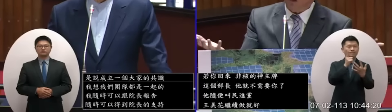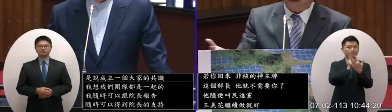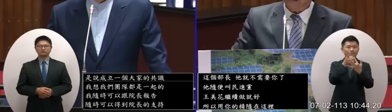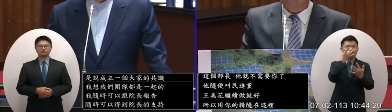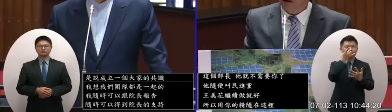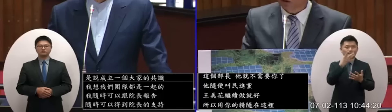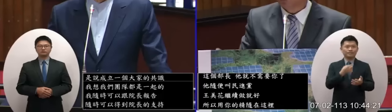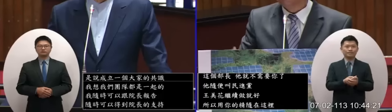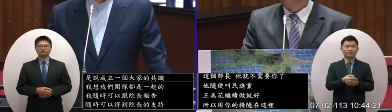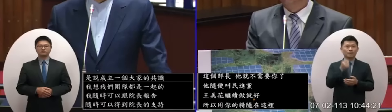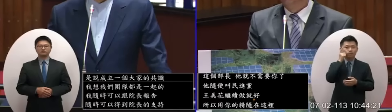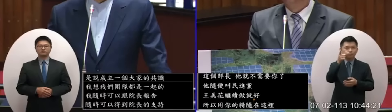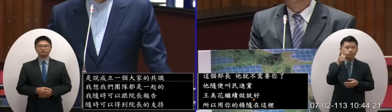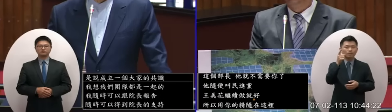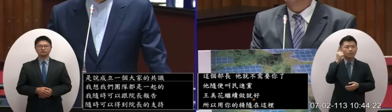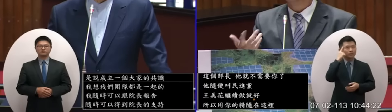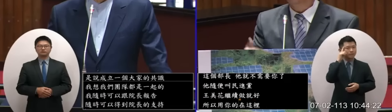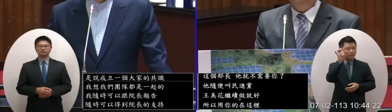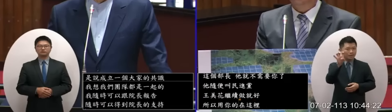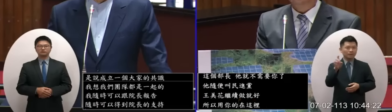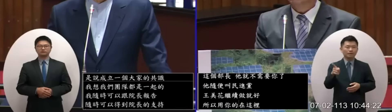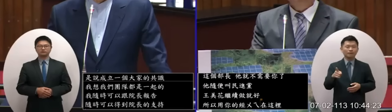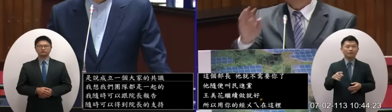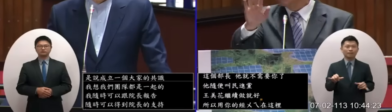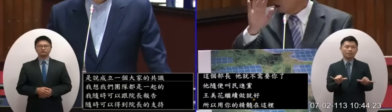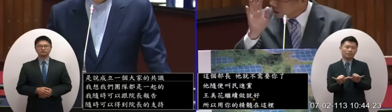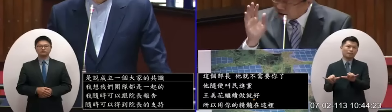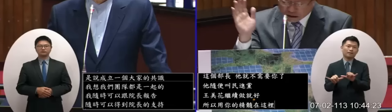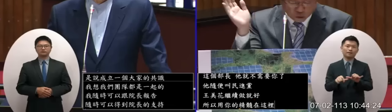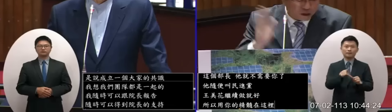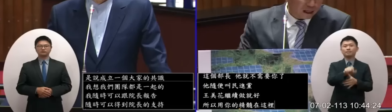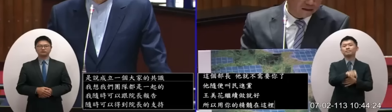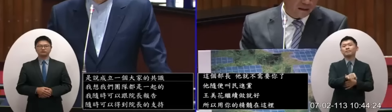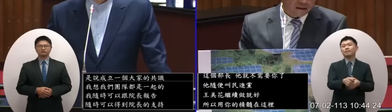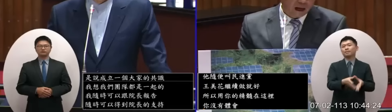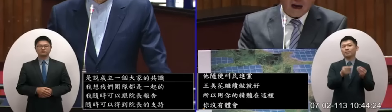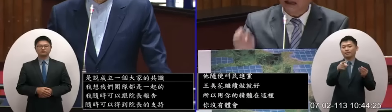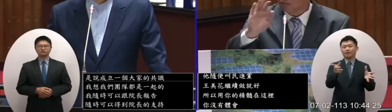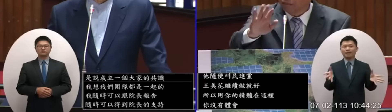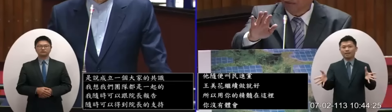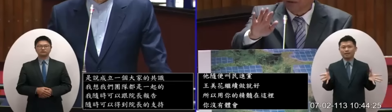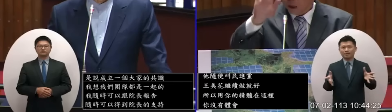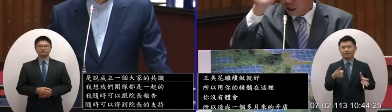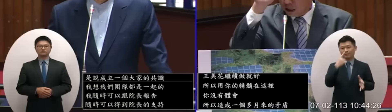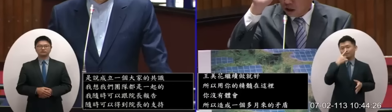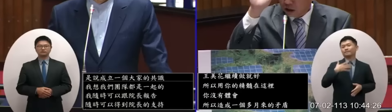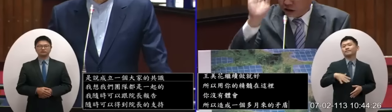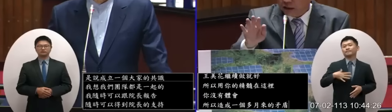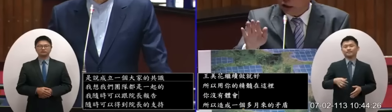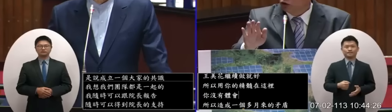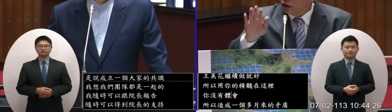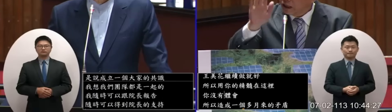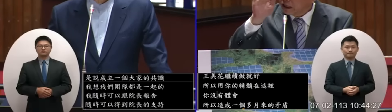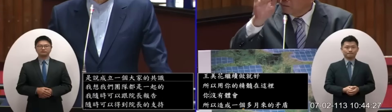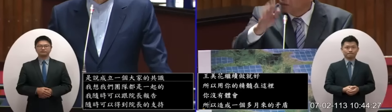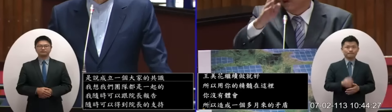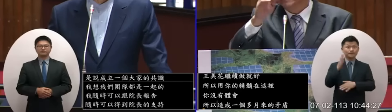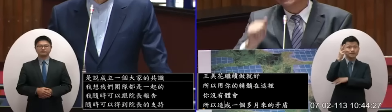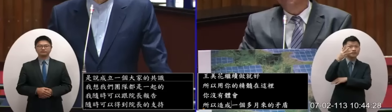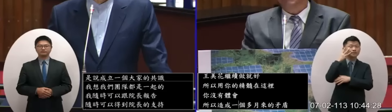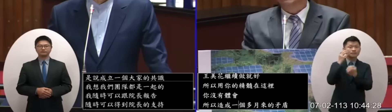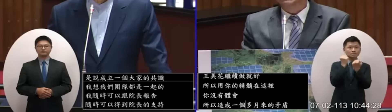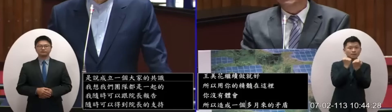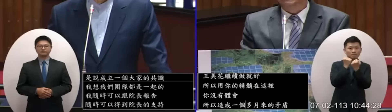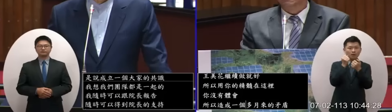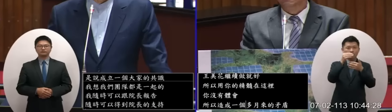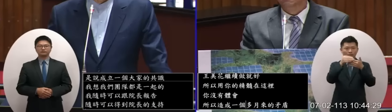外围来迄个矛盾。部长，你看完啊，你唔免点头，我知影你为难啦。啊，你也无不政治伦理，你也不便伫遮